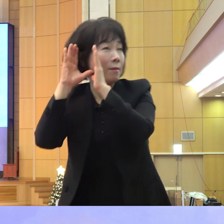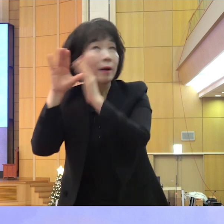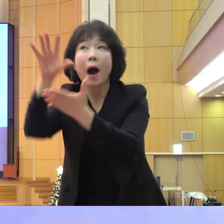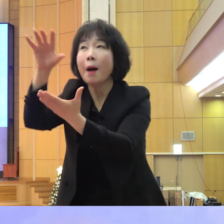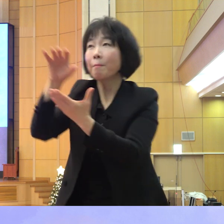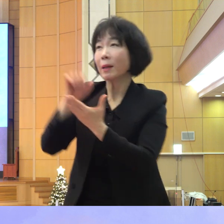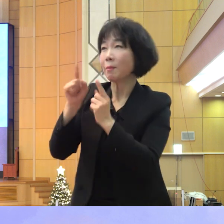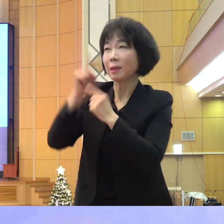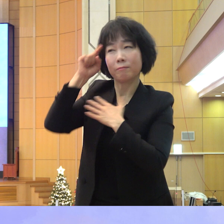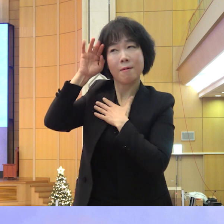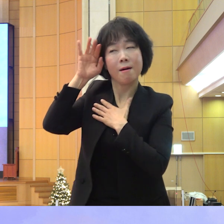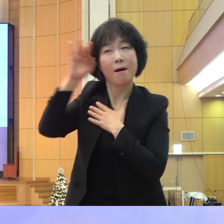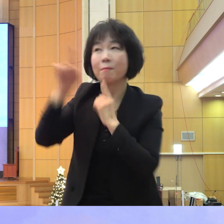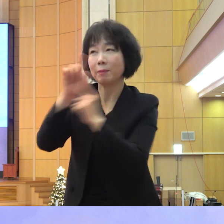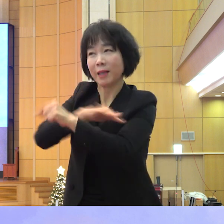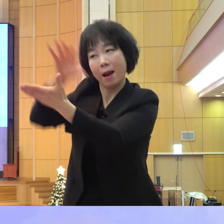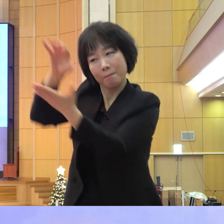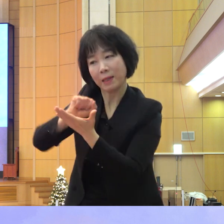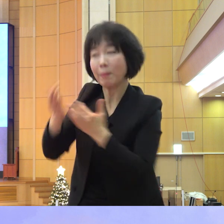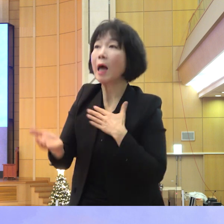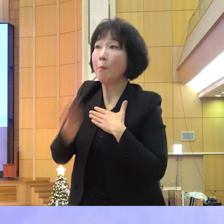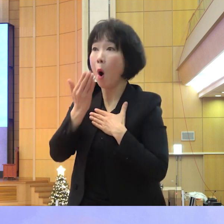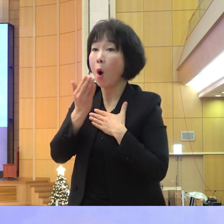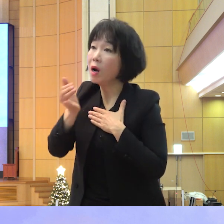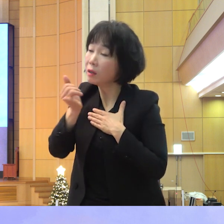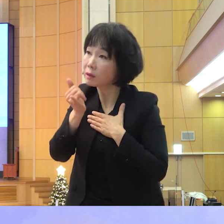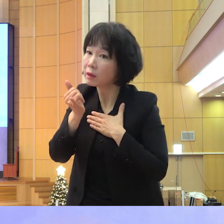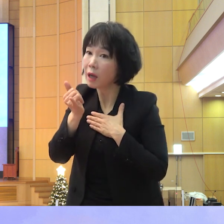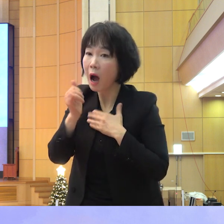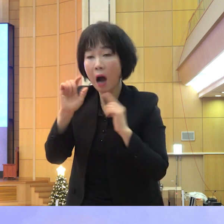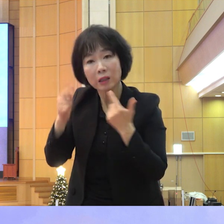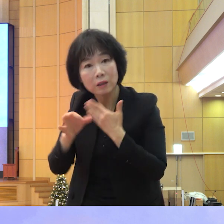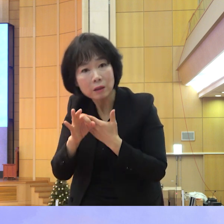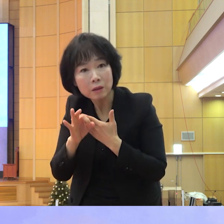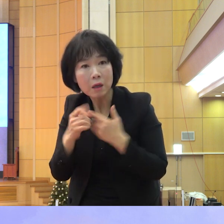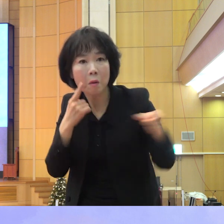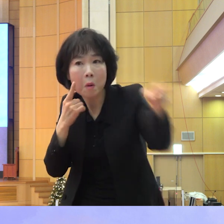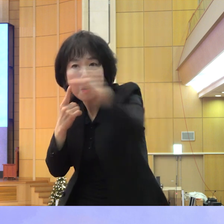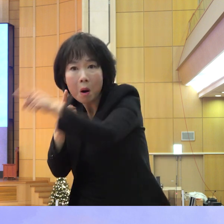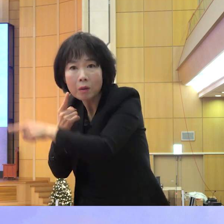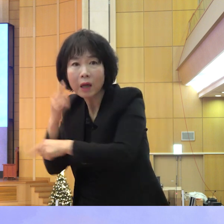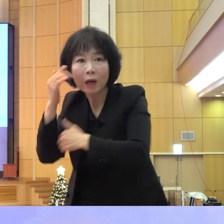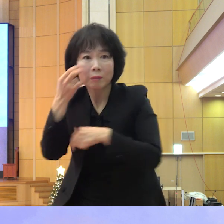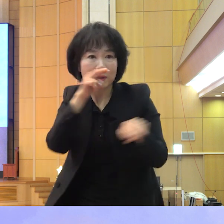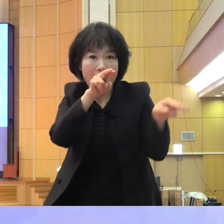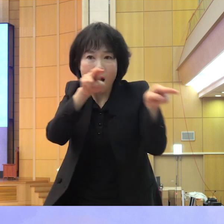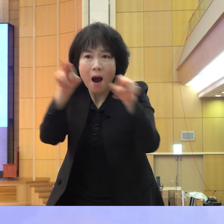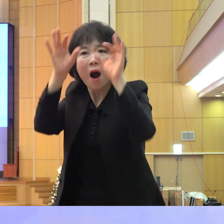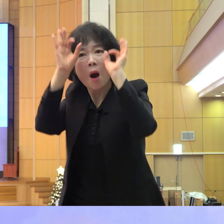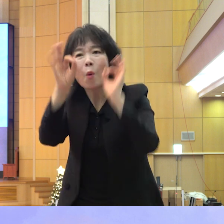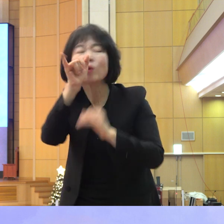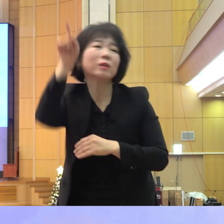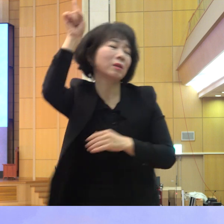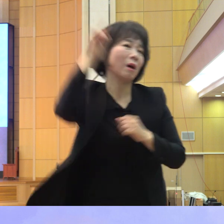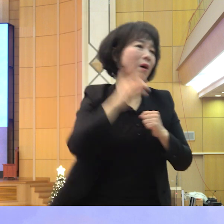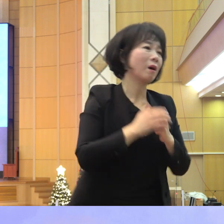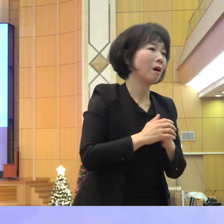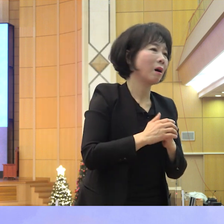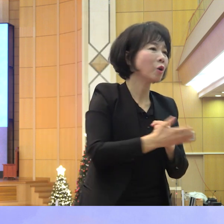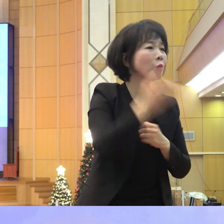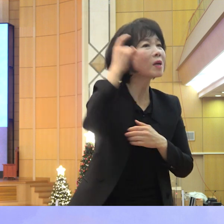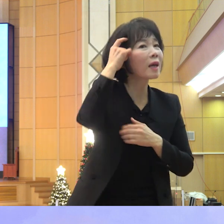받아들이고 있는지, 사모하고 있는지, 이거 다 보고 계세요. 어떤 생각을 하고 있는 것도 다 알고